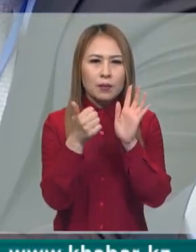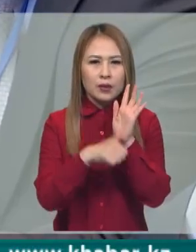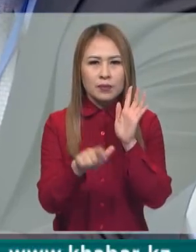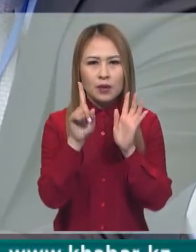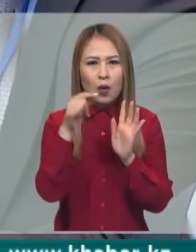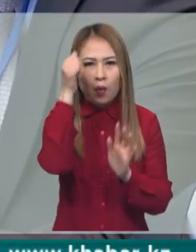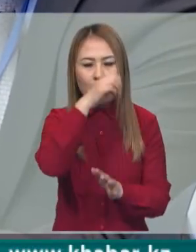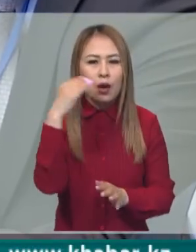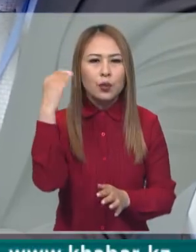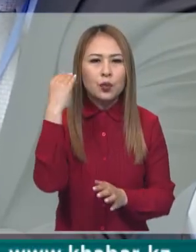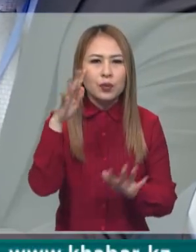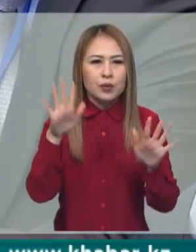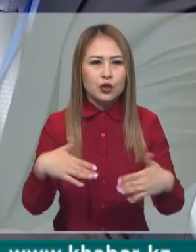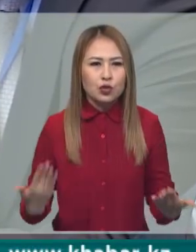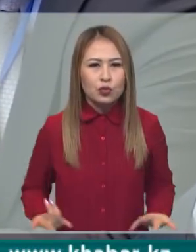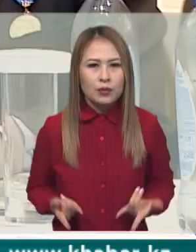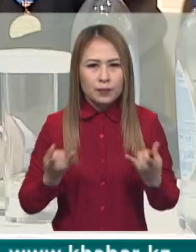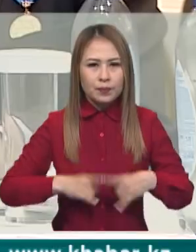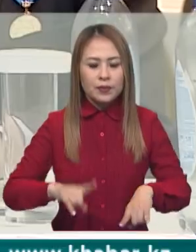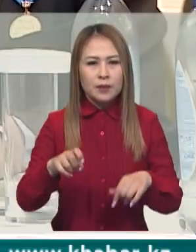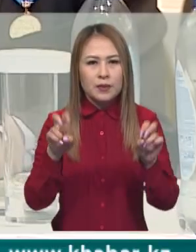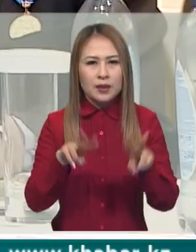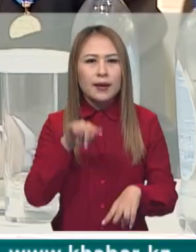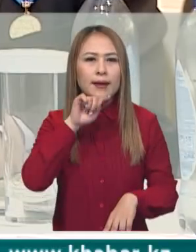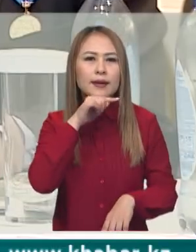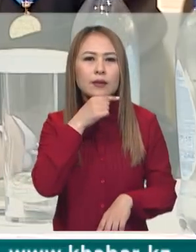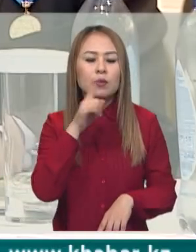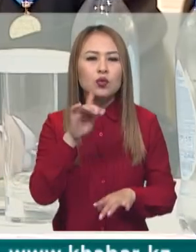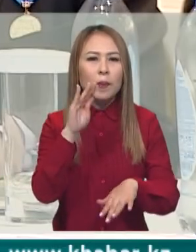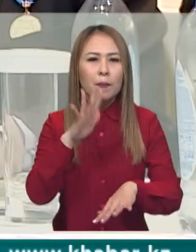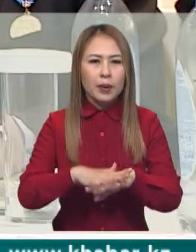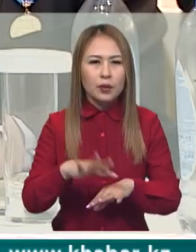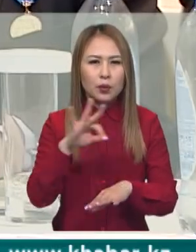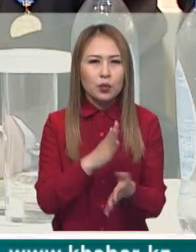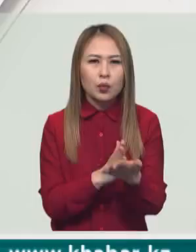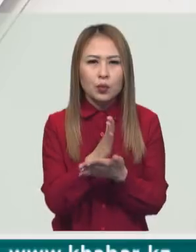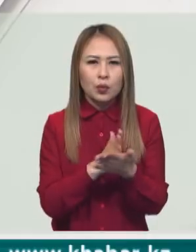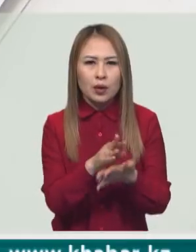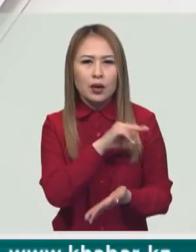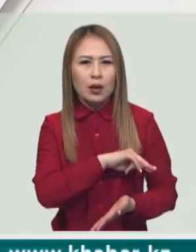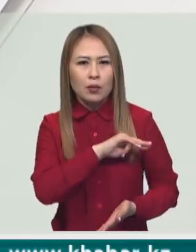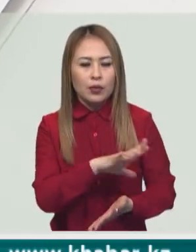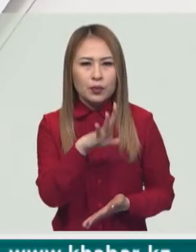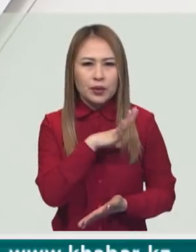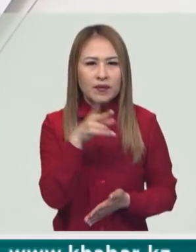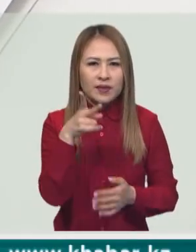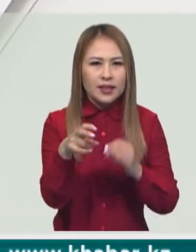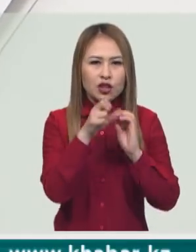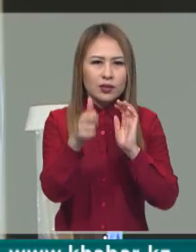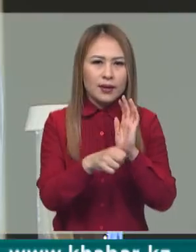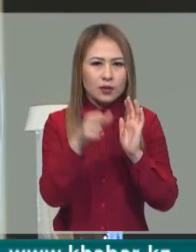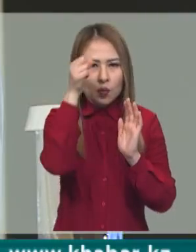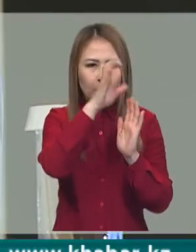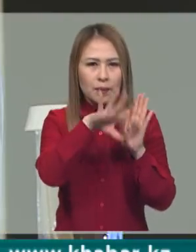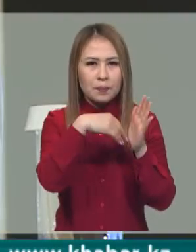жылы Ақтөбе өңірінде дүниеге келген. Мамандығы экономист. Банк саласында біраз жыл қызмет етіпті. 2016 жылдан